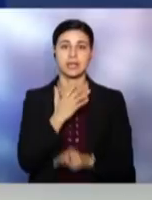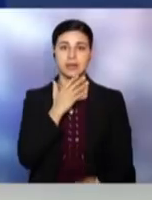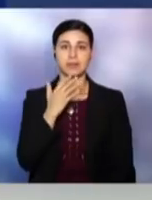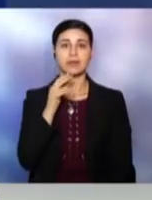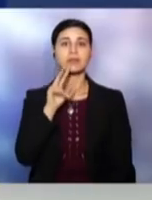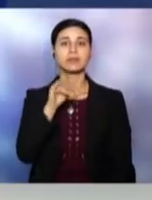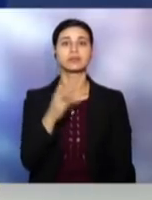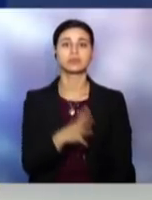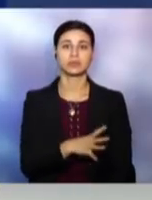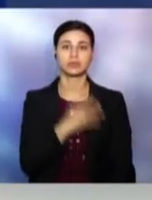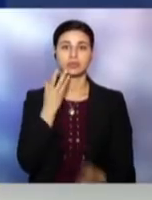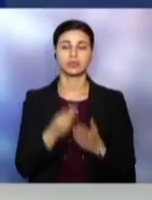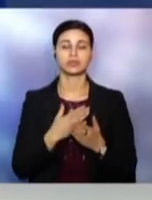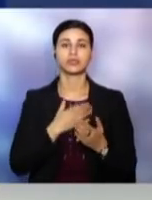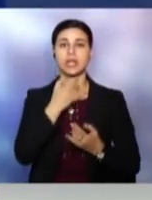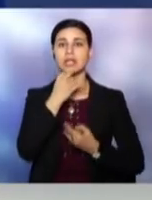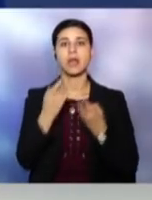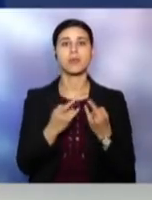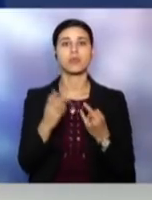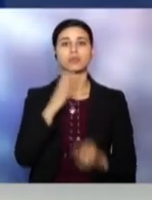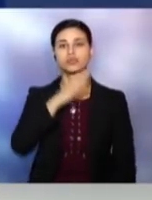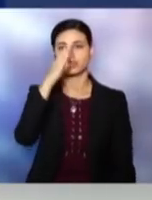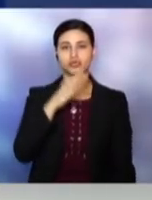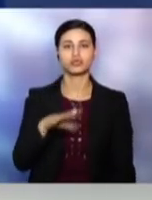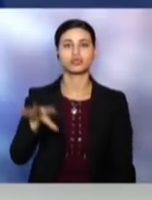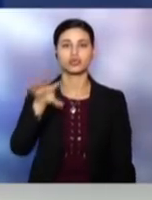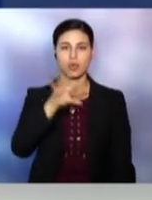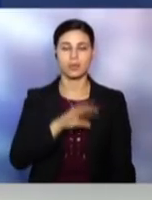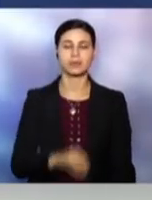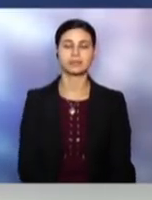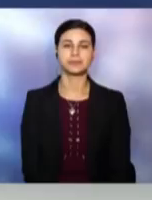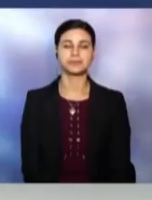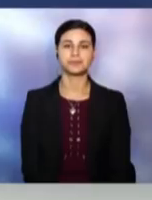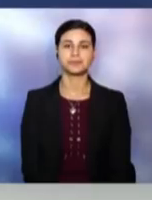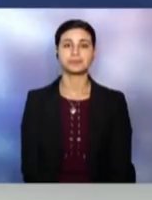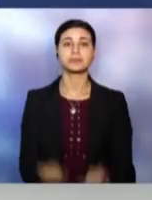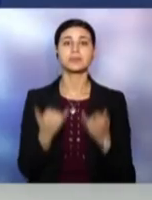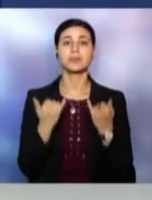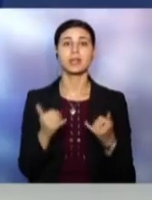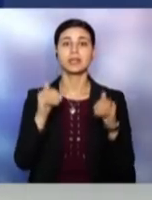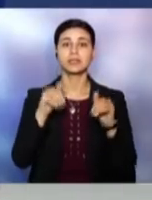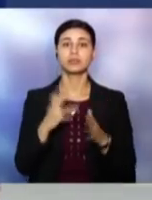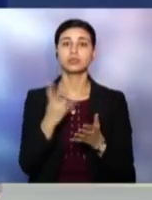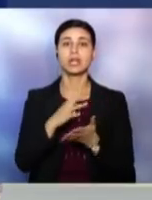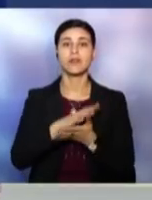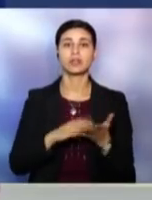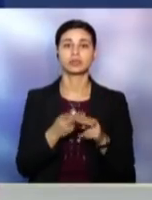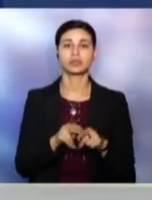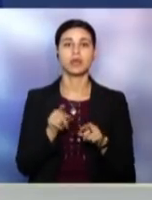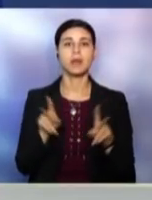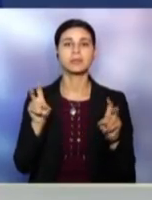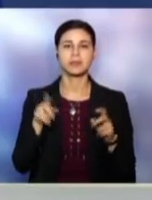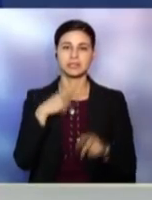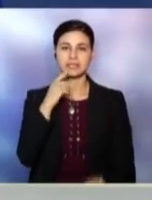კითხვა ჩვენ მაყურებელ მშობელს და ზოგადად მშობლებს. დღეს გადავწყვიტეთ გავაგრძელოთ ამ თემაზე